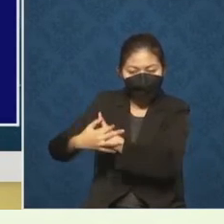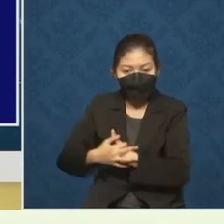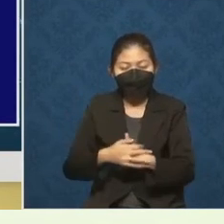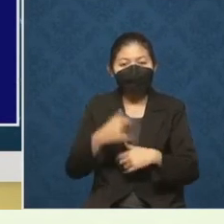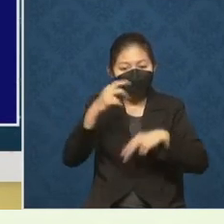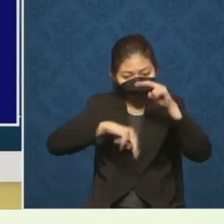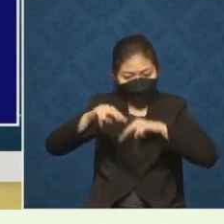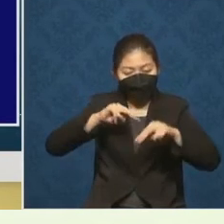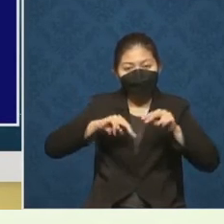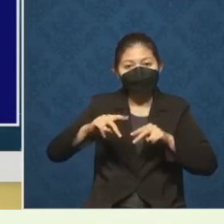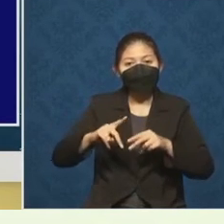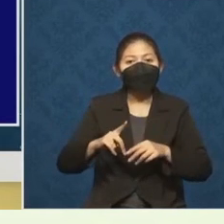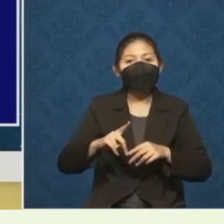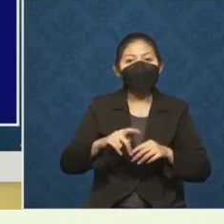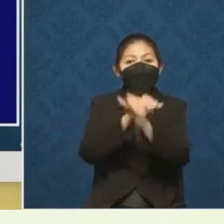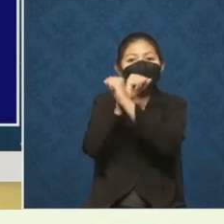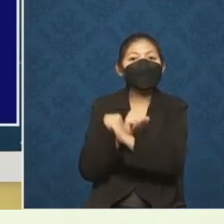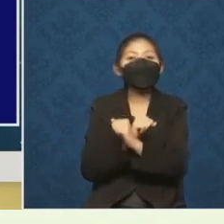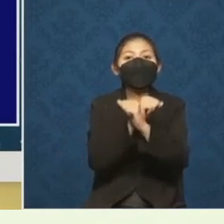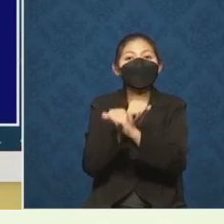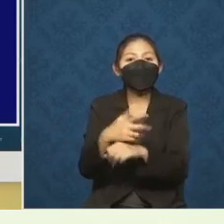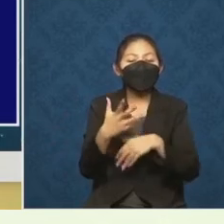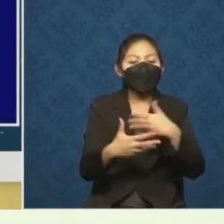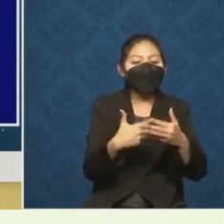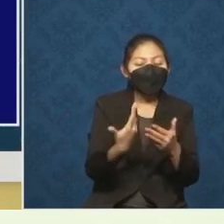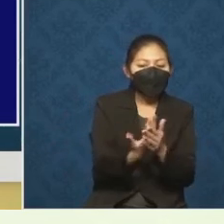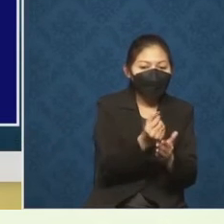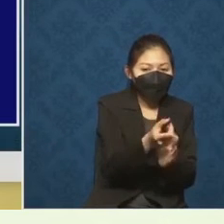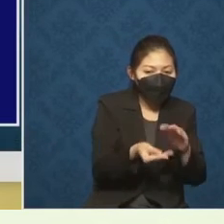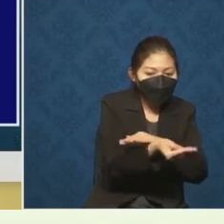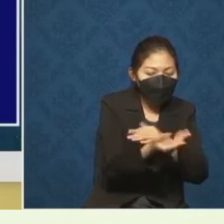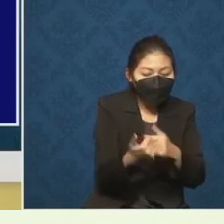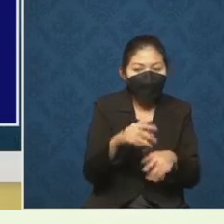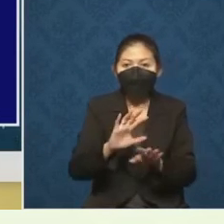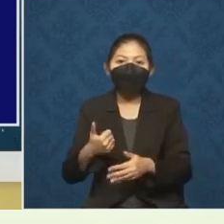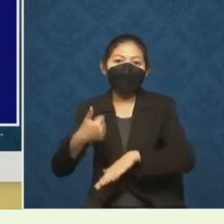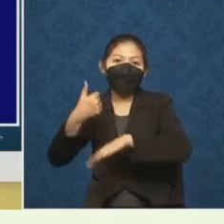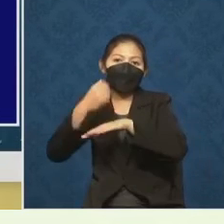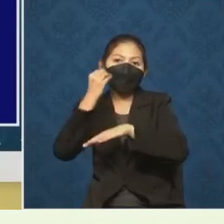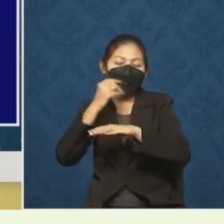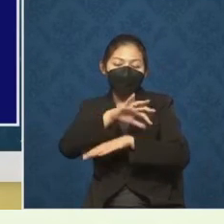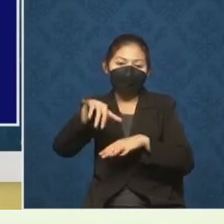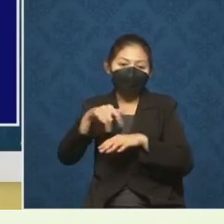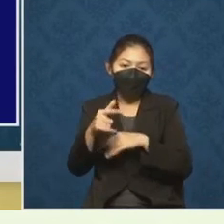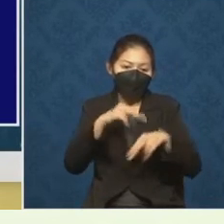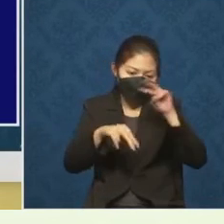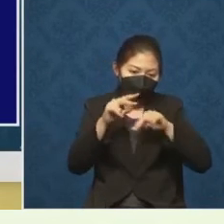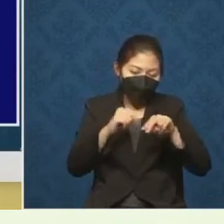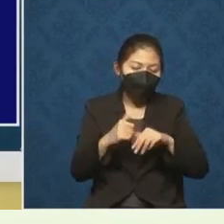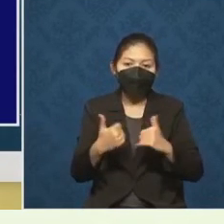างๆไม่มีการซื้อสิทธิ์ขายเสียงกันนะครับไม่ใช่ปล่อยให้กำนันผู้ใหญ่บ้านไปดูแลมันก็จะทุจริตกันอย่างทุกวันนี้น